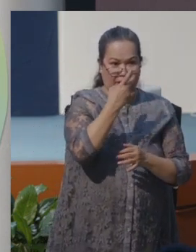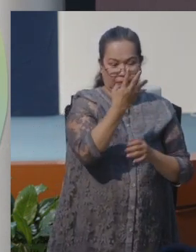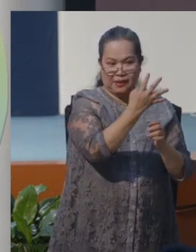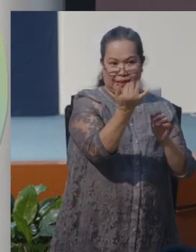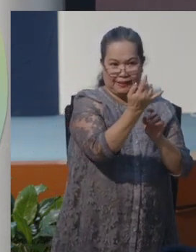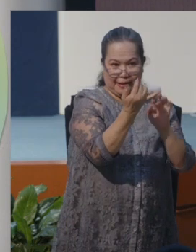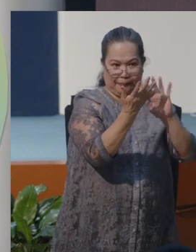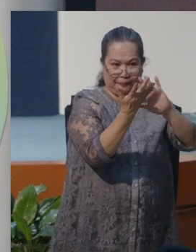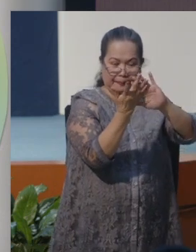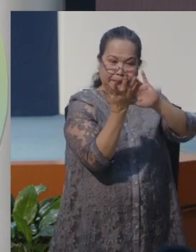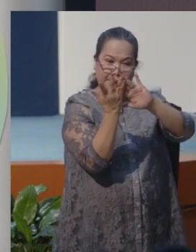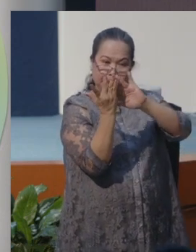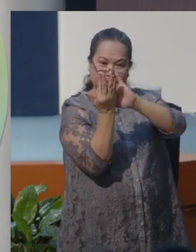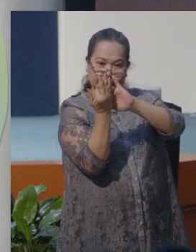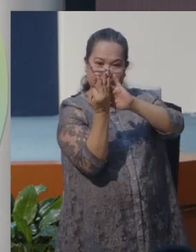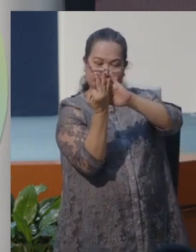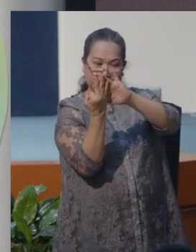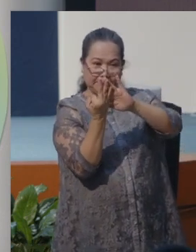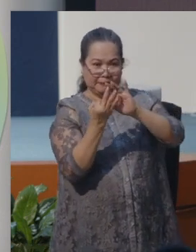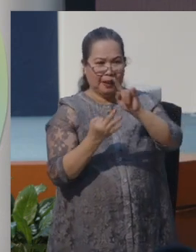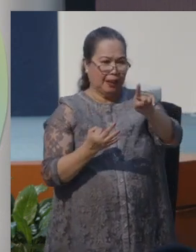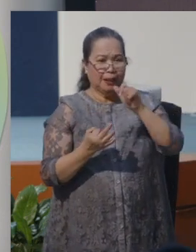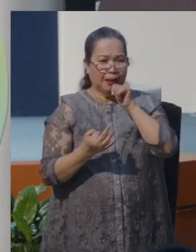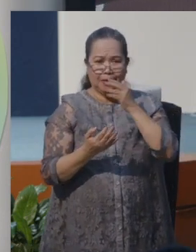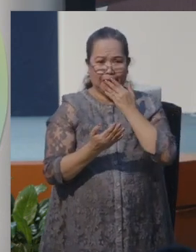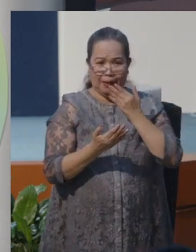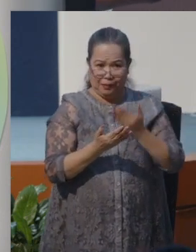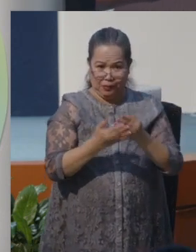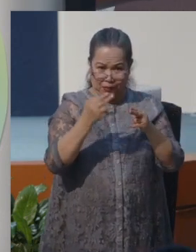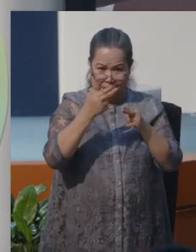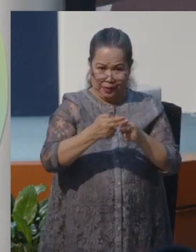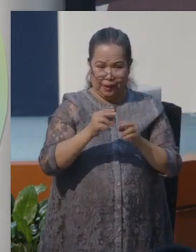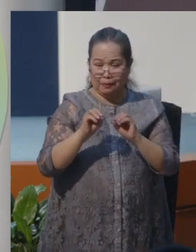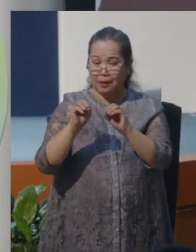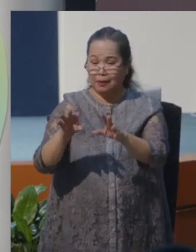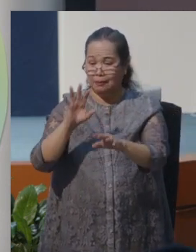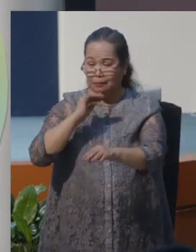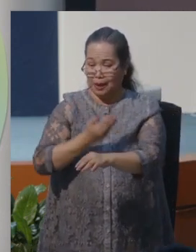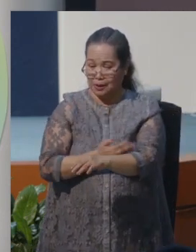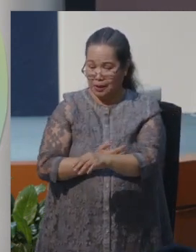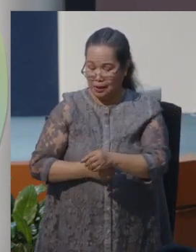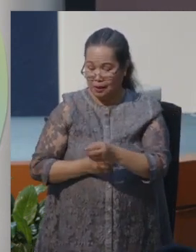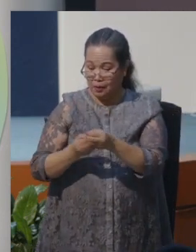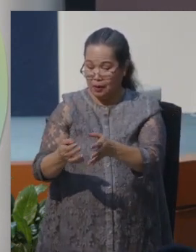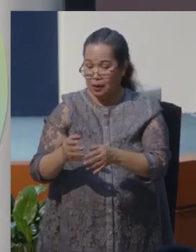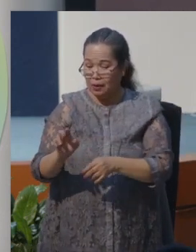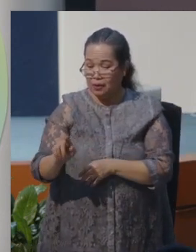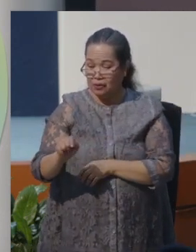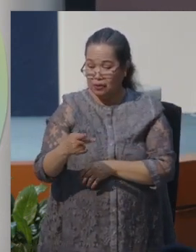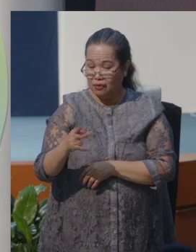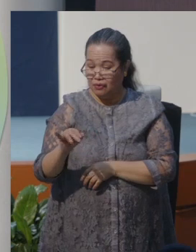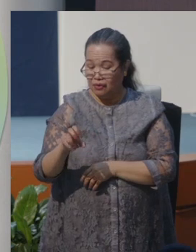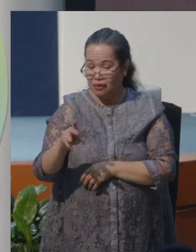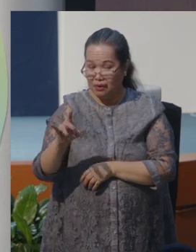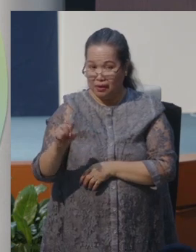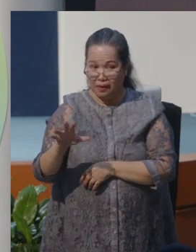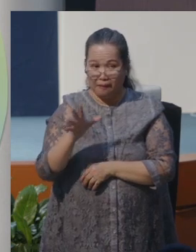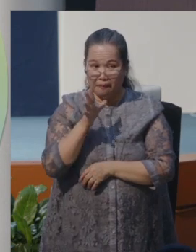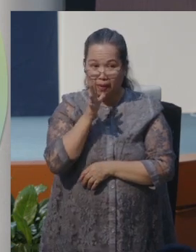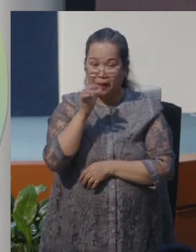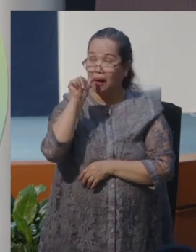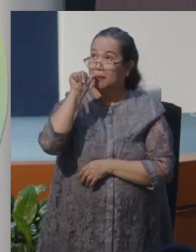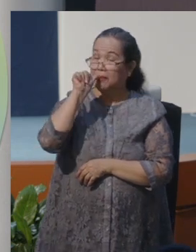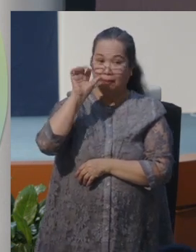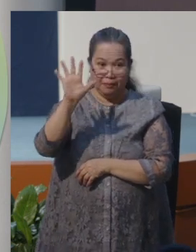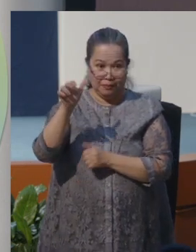Hindi po magandang ipangalan sa inyong mga anak na lalaki ang Thaddeus. Kasi ang ibig sabihin po ng pangalan na yon, mama's boy.